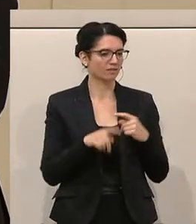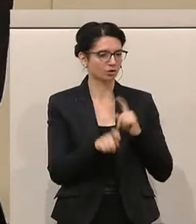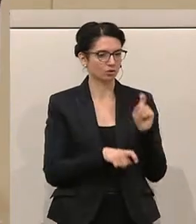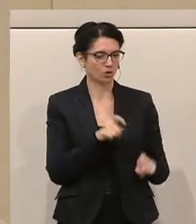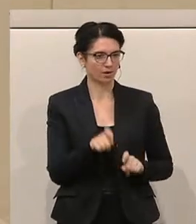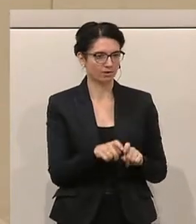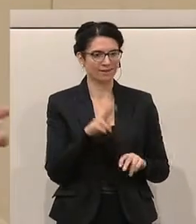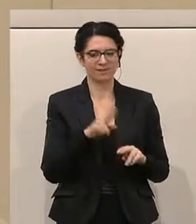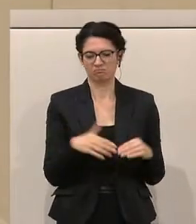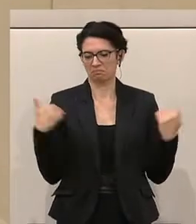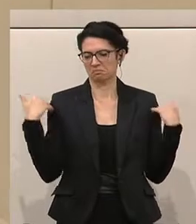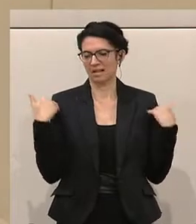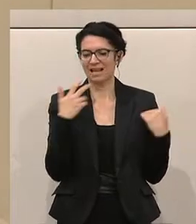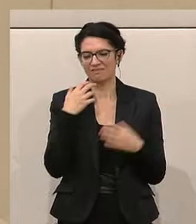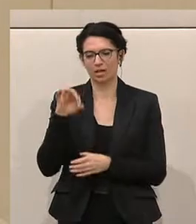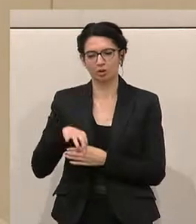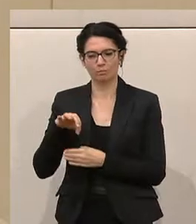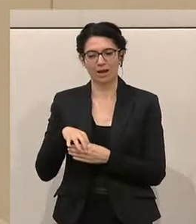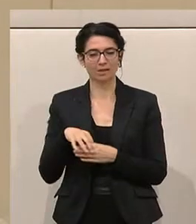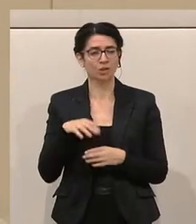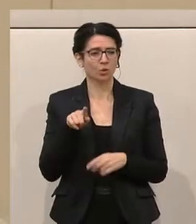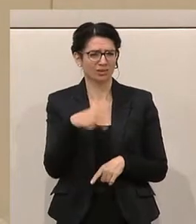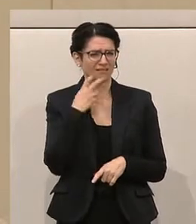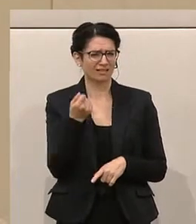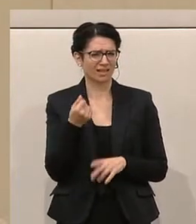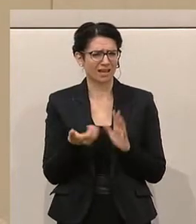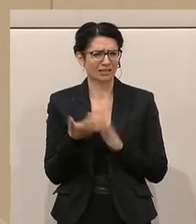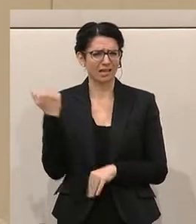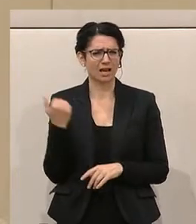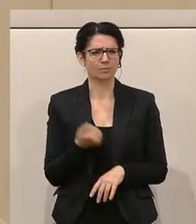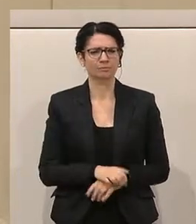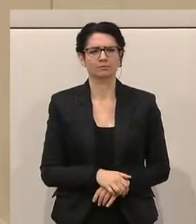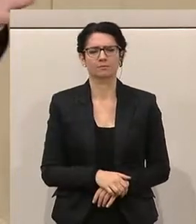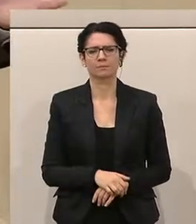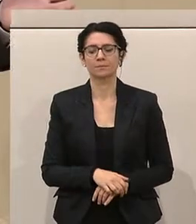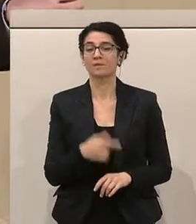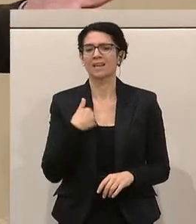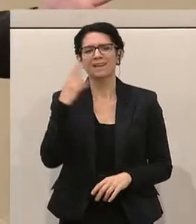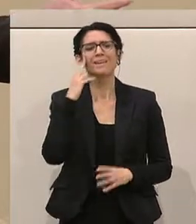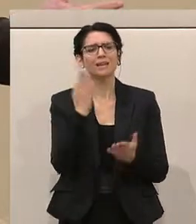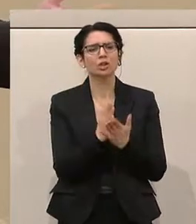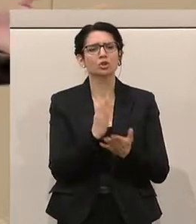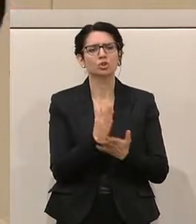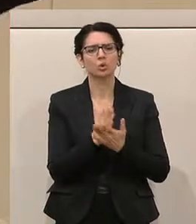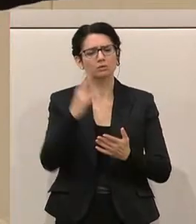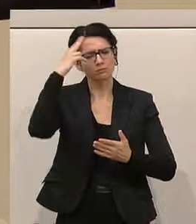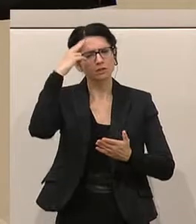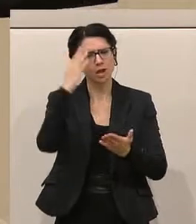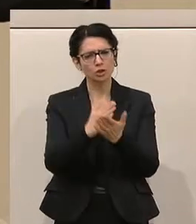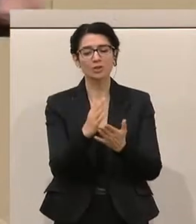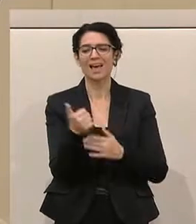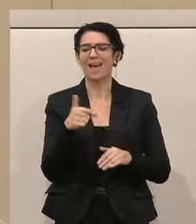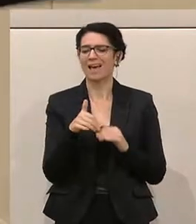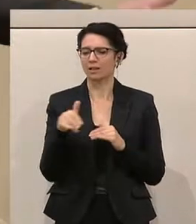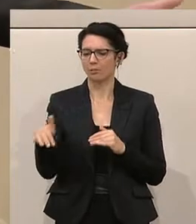Jeder, der sich für seine Enkel was erspart hat, den sollen wollen Sie wieder in die Tasche greifen. Das ist doch eine Lüge. Wir kennen das schon, wir kennen das schon. Zuerst